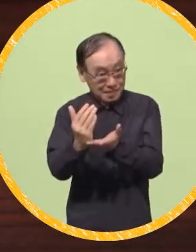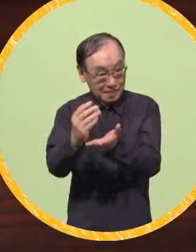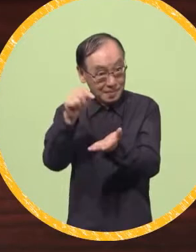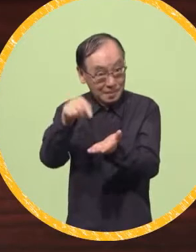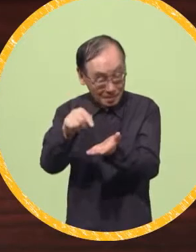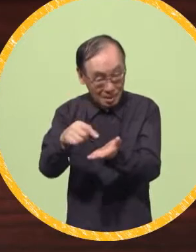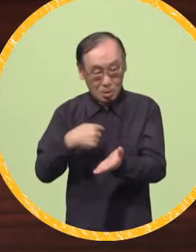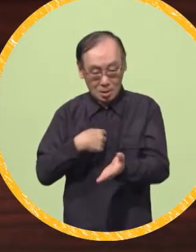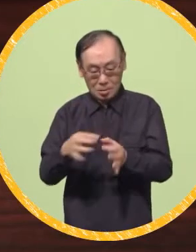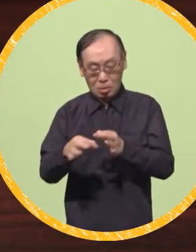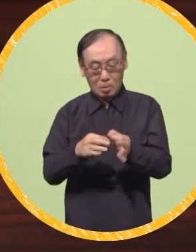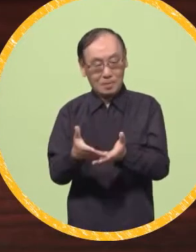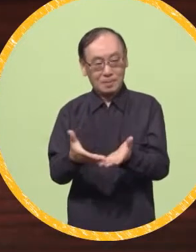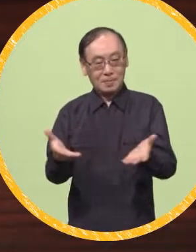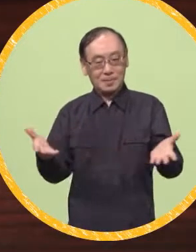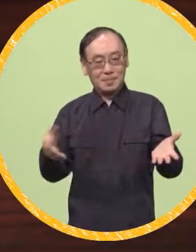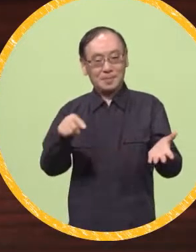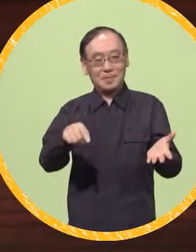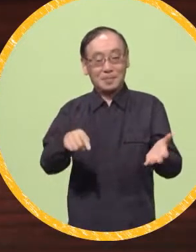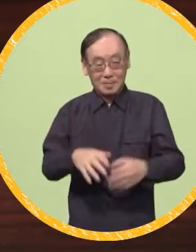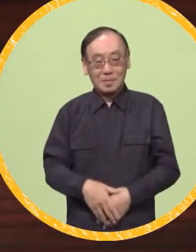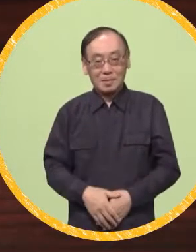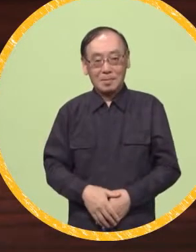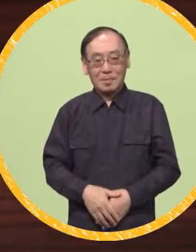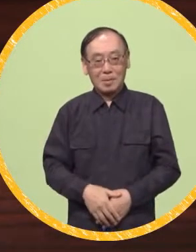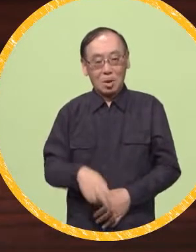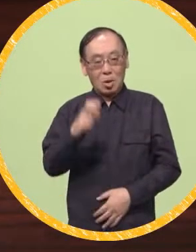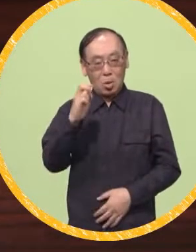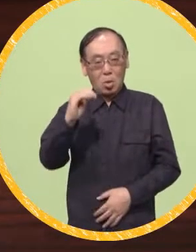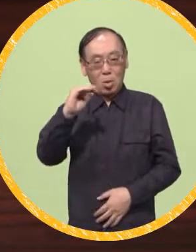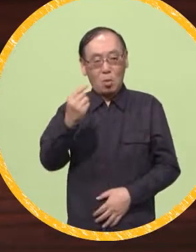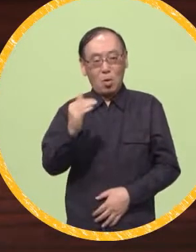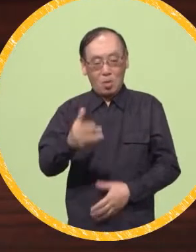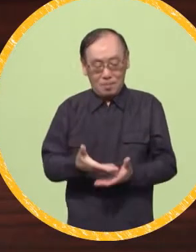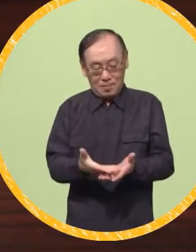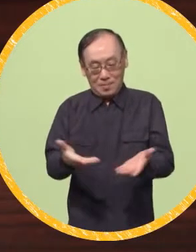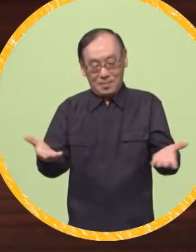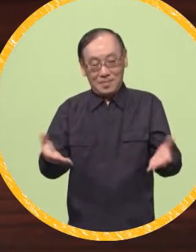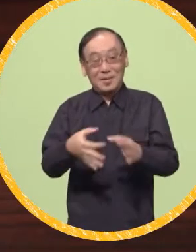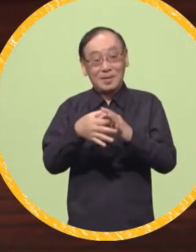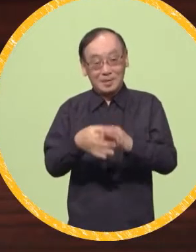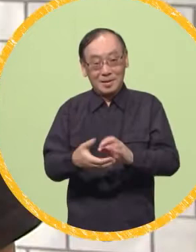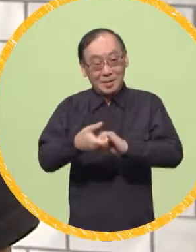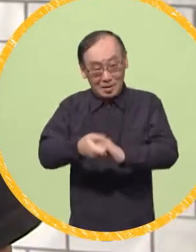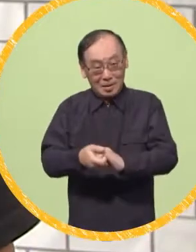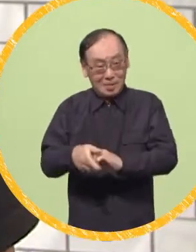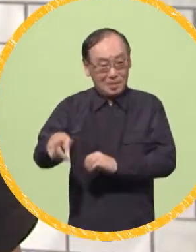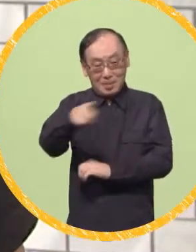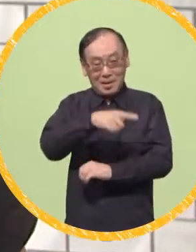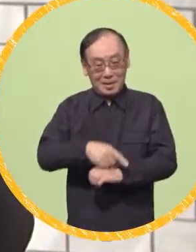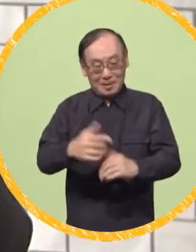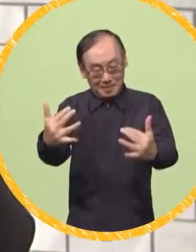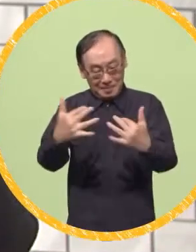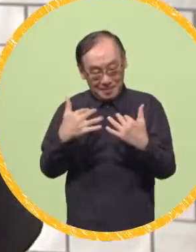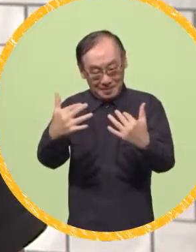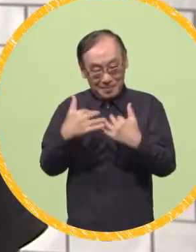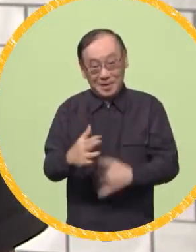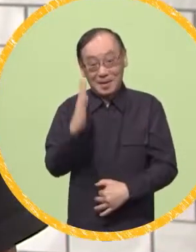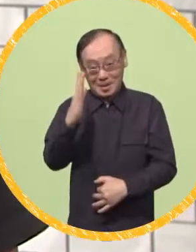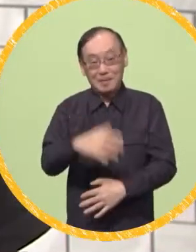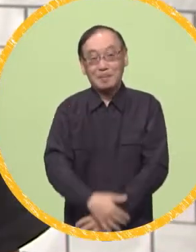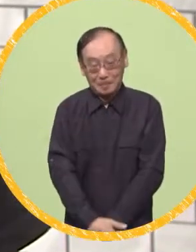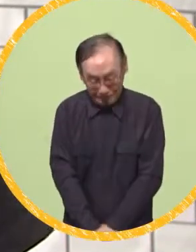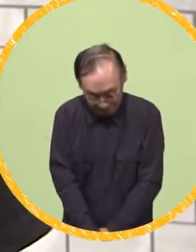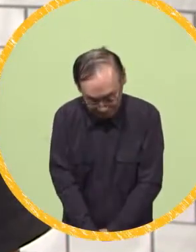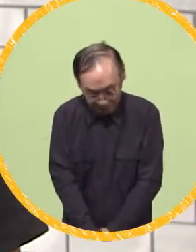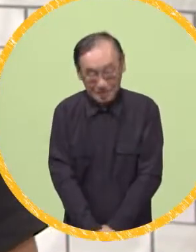当店オリジナルのメニュー6を無効を出店させていただきますのでぜひとも皆様足を運んでください